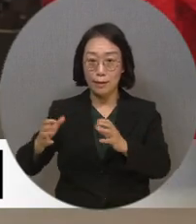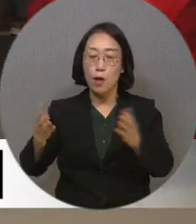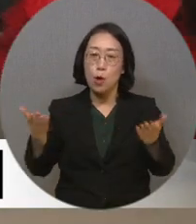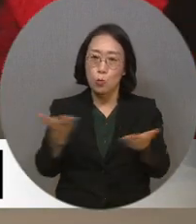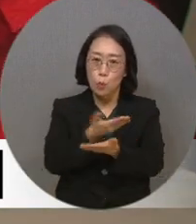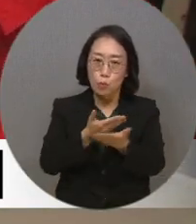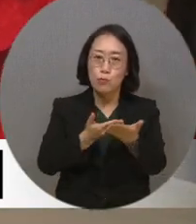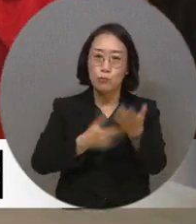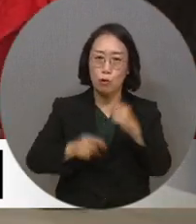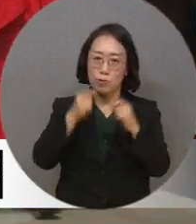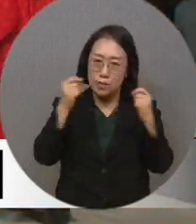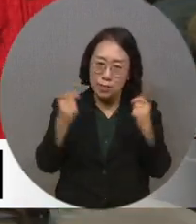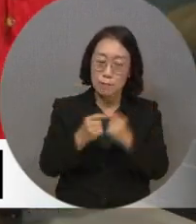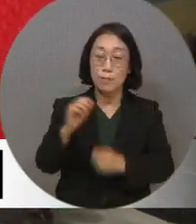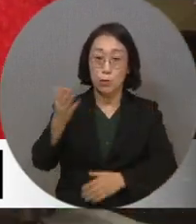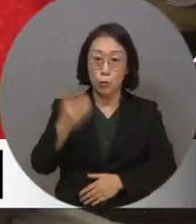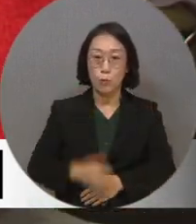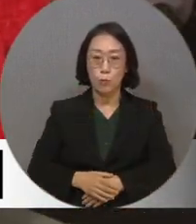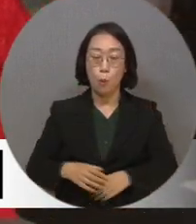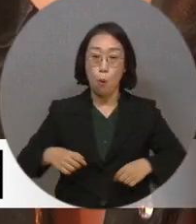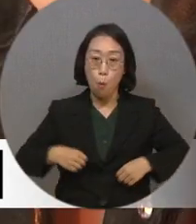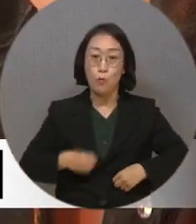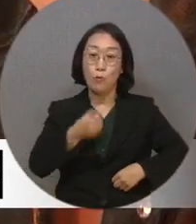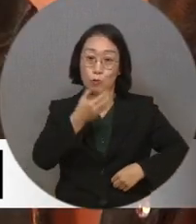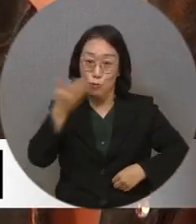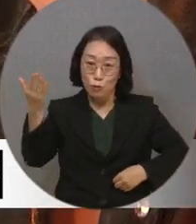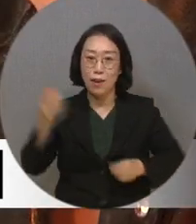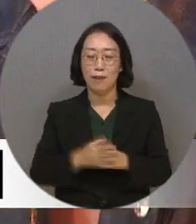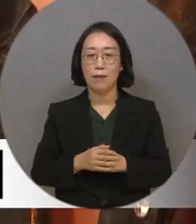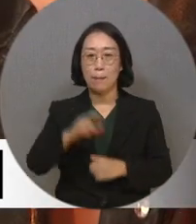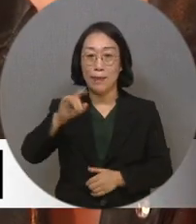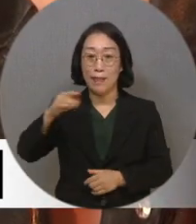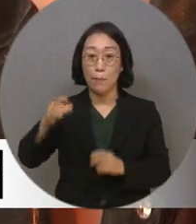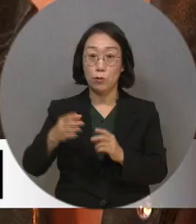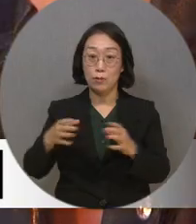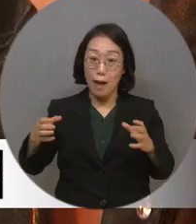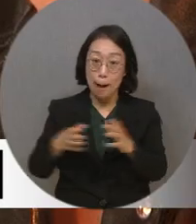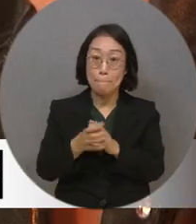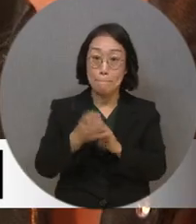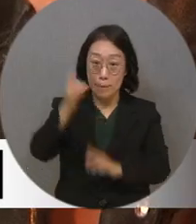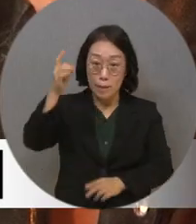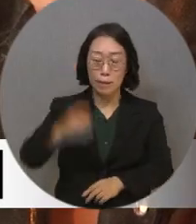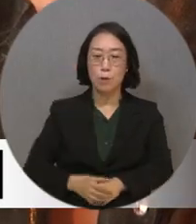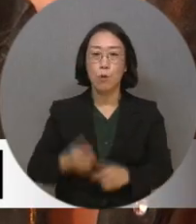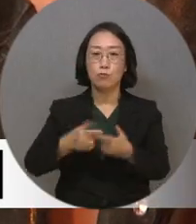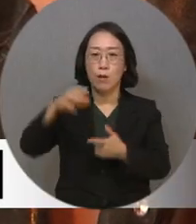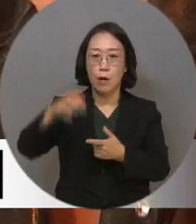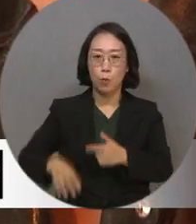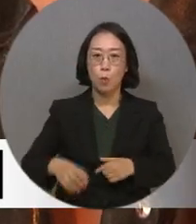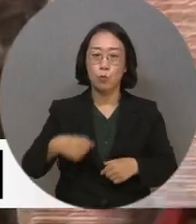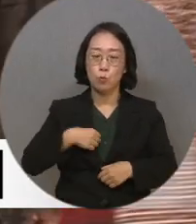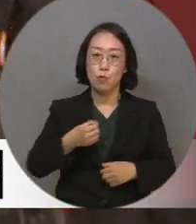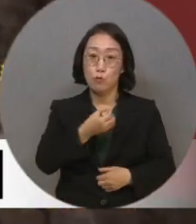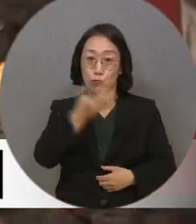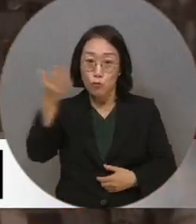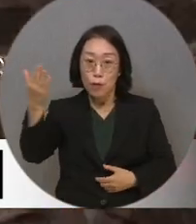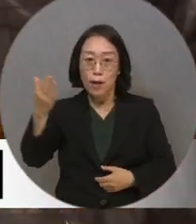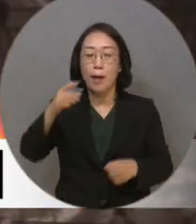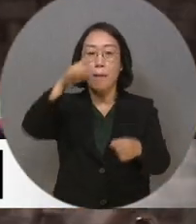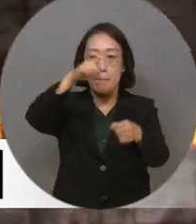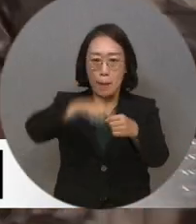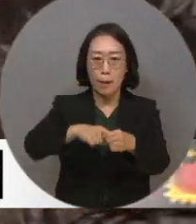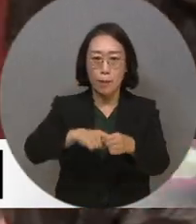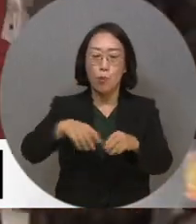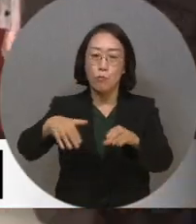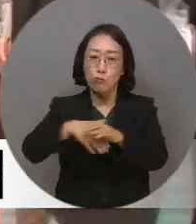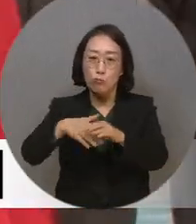발전적인 교류, 그리고 패션과 메타버스의 융합을 통해 앞으로 부산 패션이 나아갈 방향성과 패션